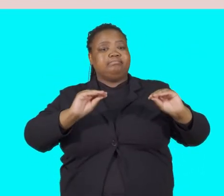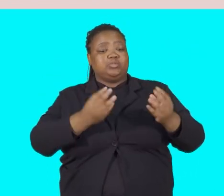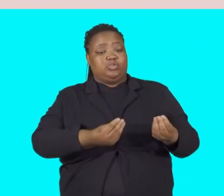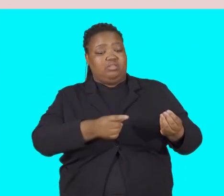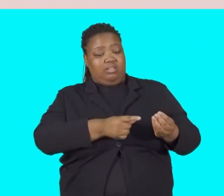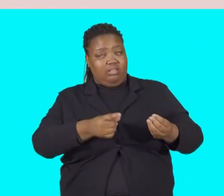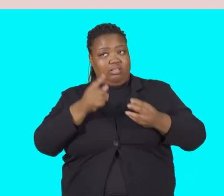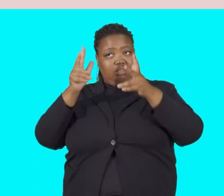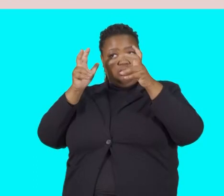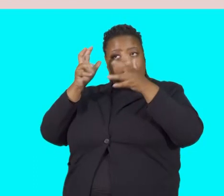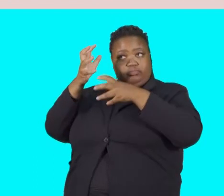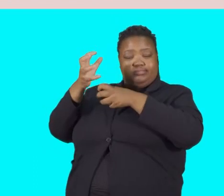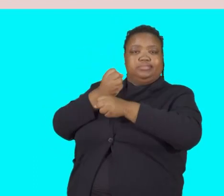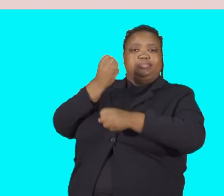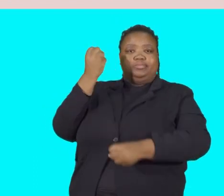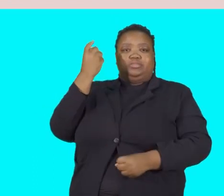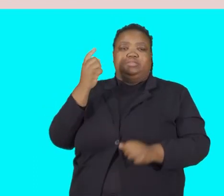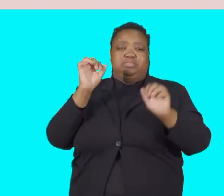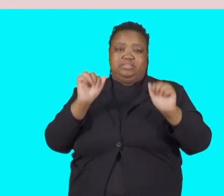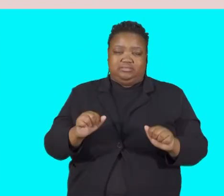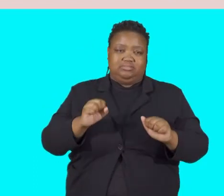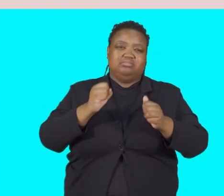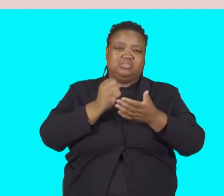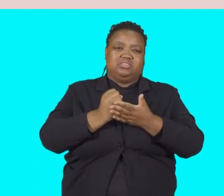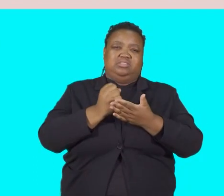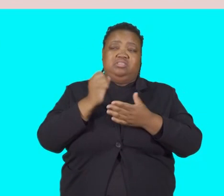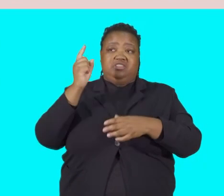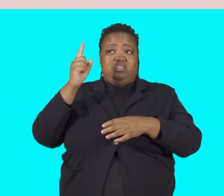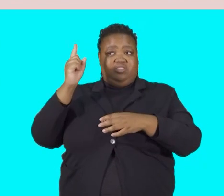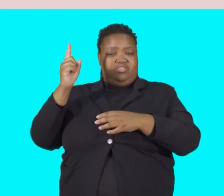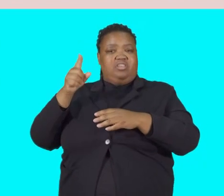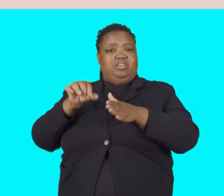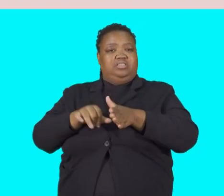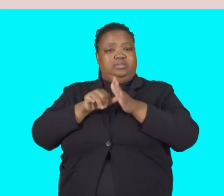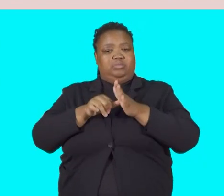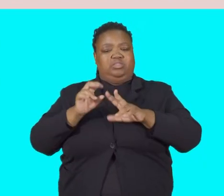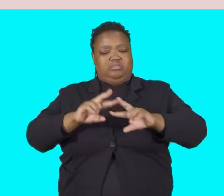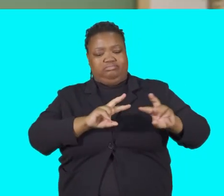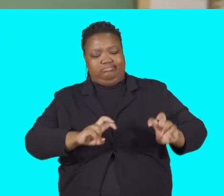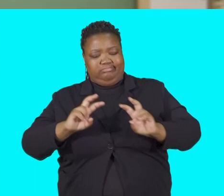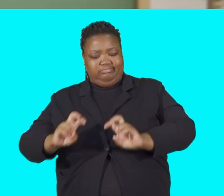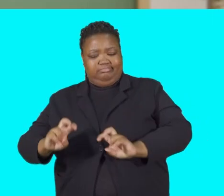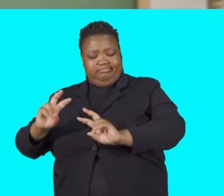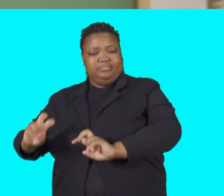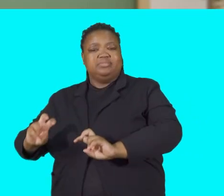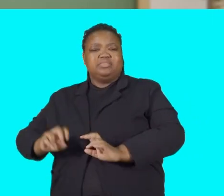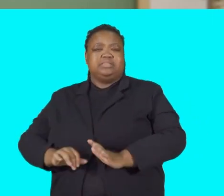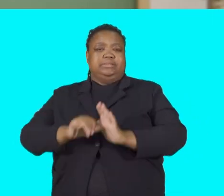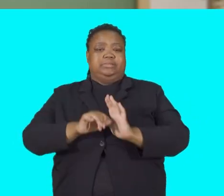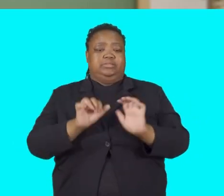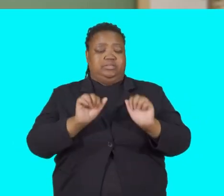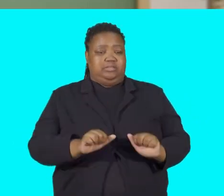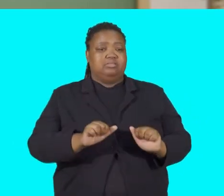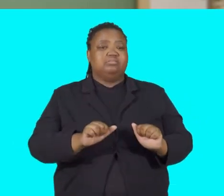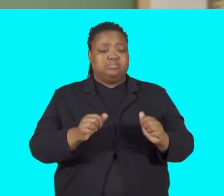acwangcise ngokugqibeleleyo ukwenzela ukufundisa okunentsingiselo. Kubalulekile ke boxa bam ukucwangcisa ukwenzela uba uthi xa